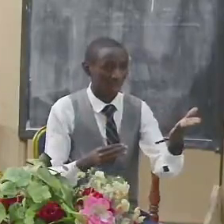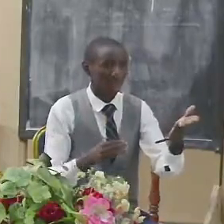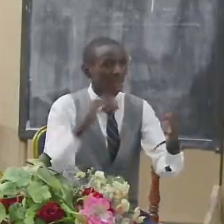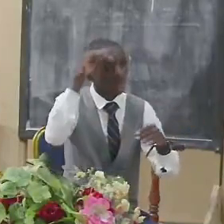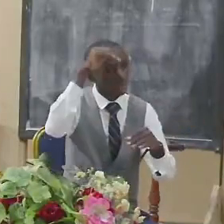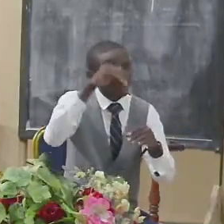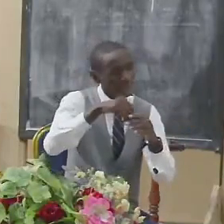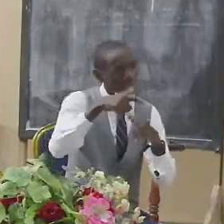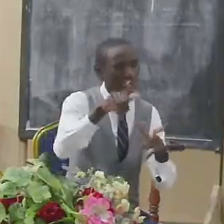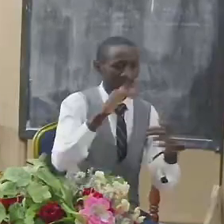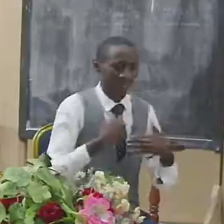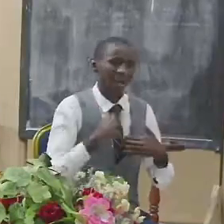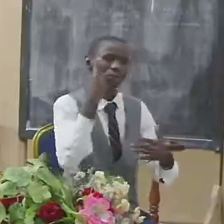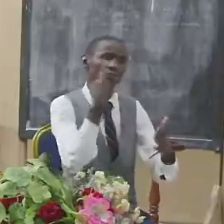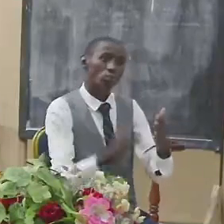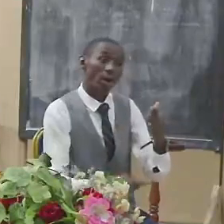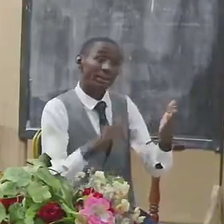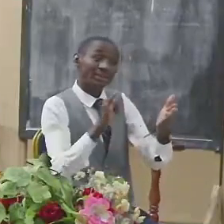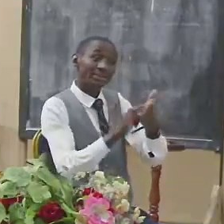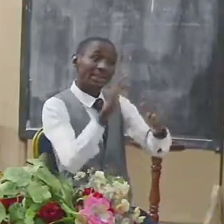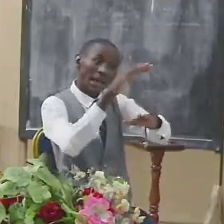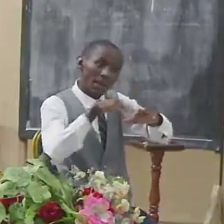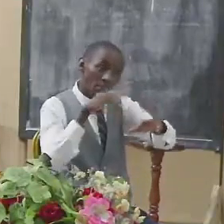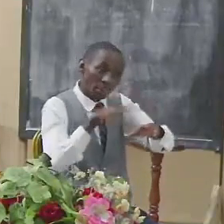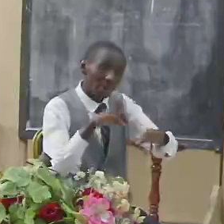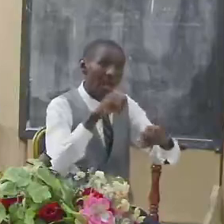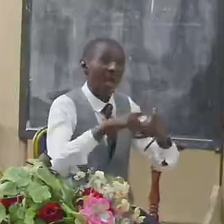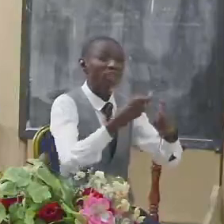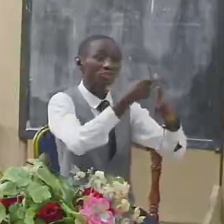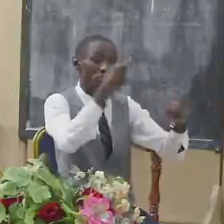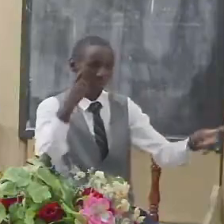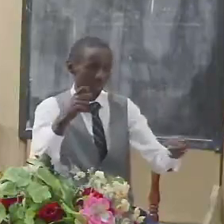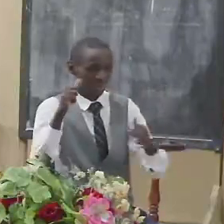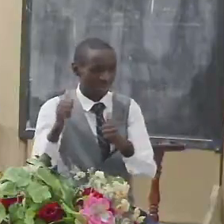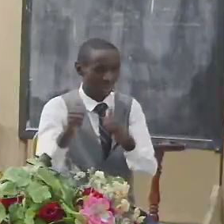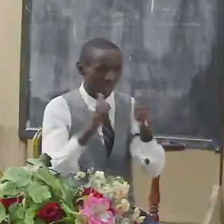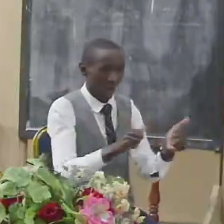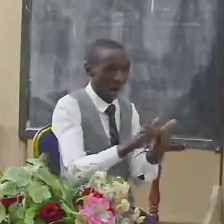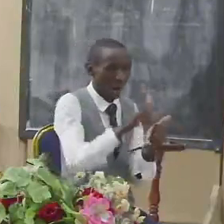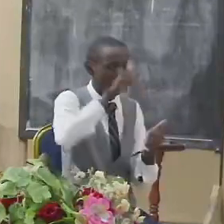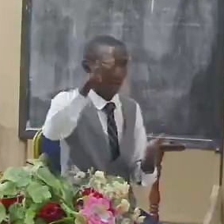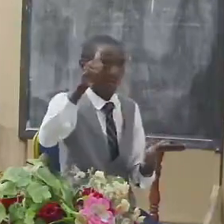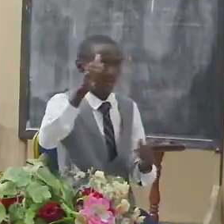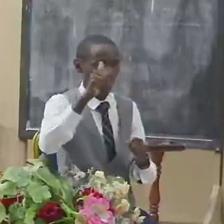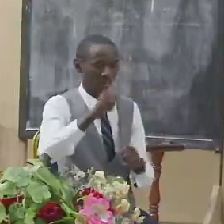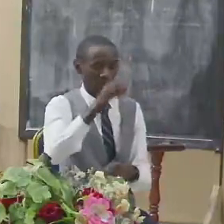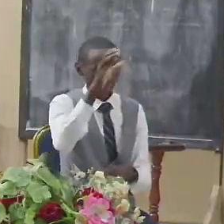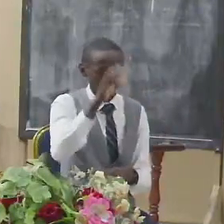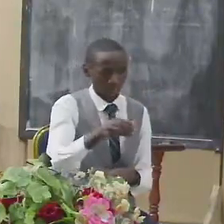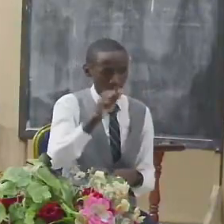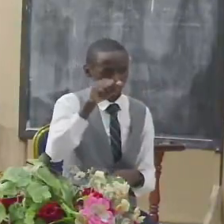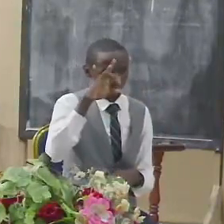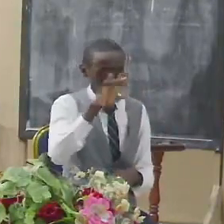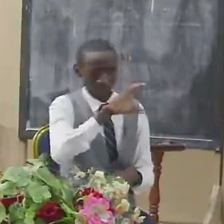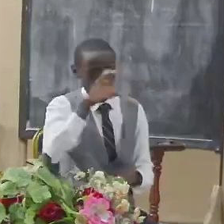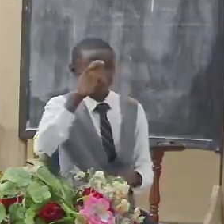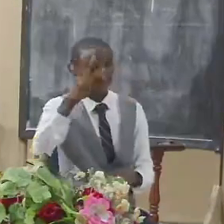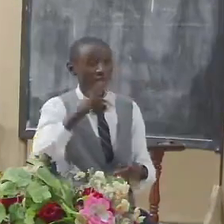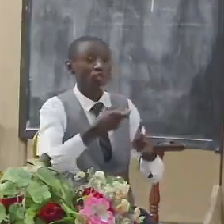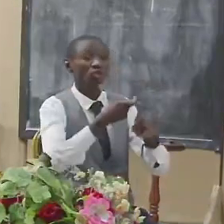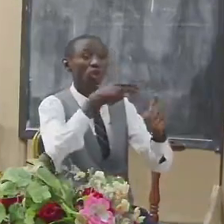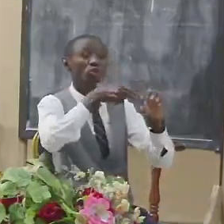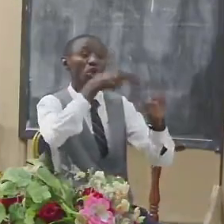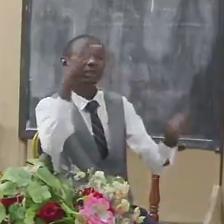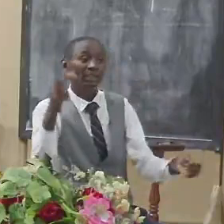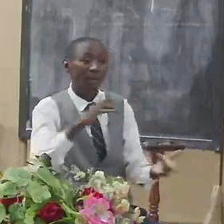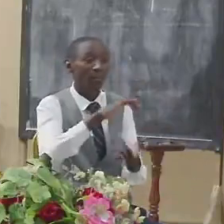un appel à sortir. C'est l'Apocalypse 18. Verset 4. Sortez! Sortez des